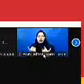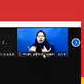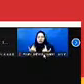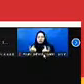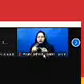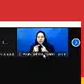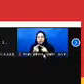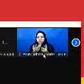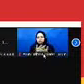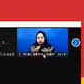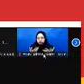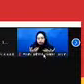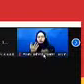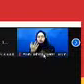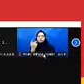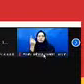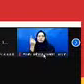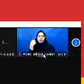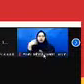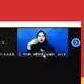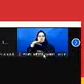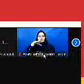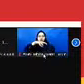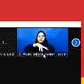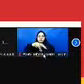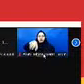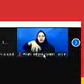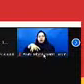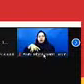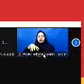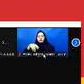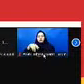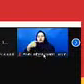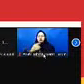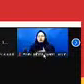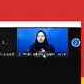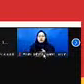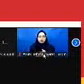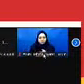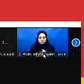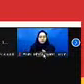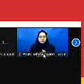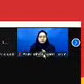teman-teman pemerintah daerah untuk juga berpartisipasi bekerja dalam